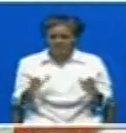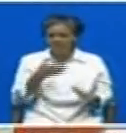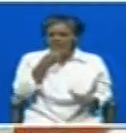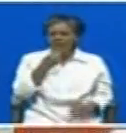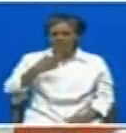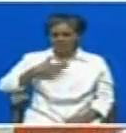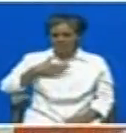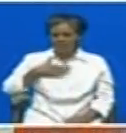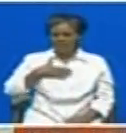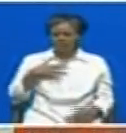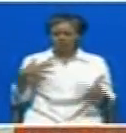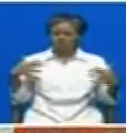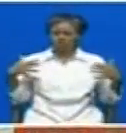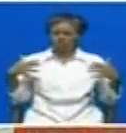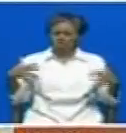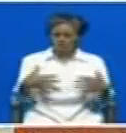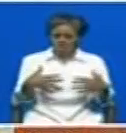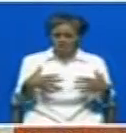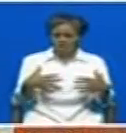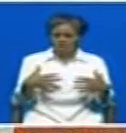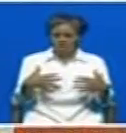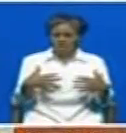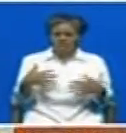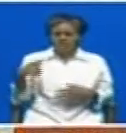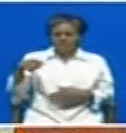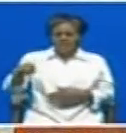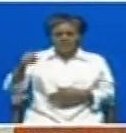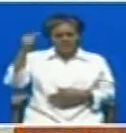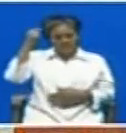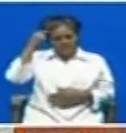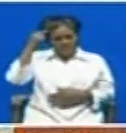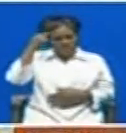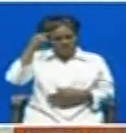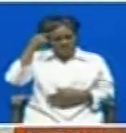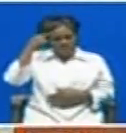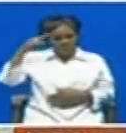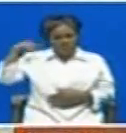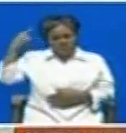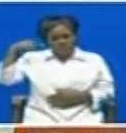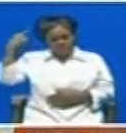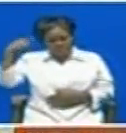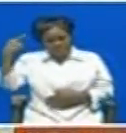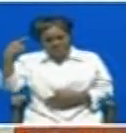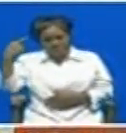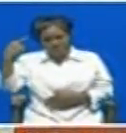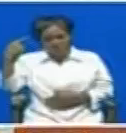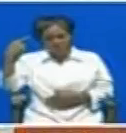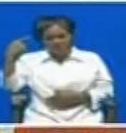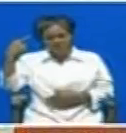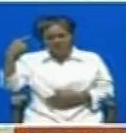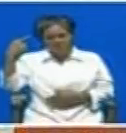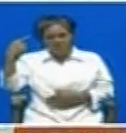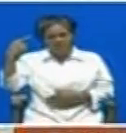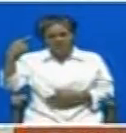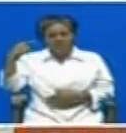yangu alisikitika sana mpaka mwenyewe Hata kich yake ikaharibika akanoku na Kule kunoku